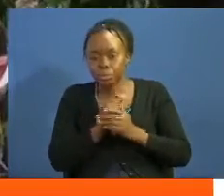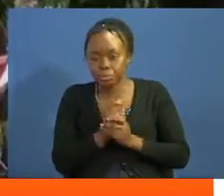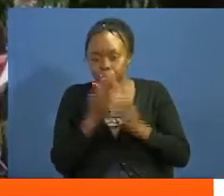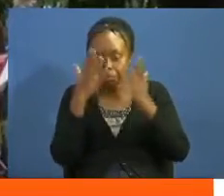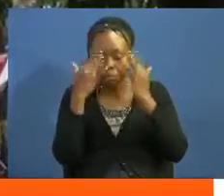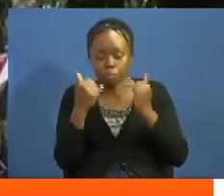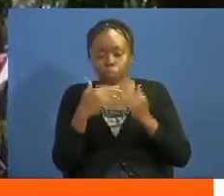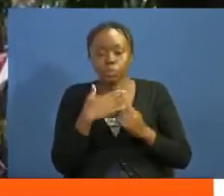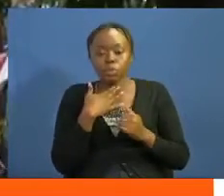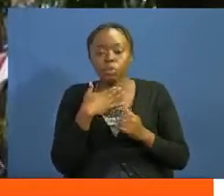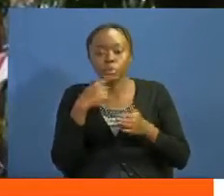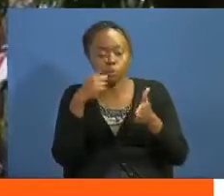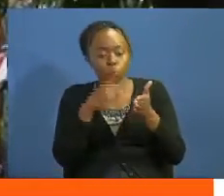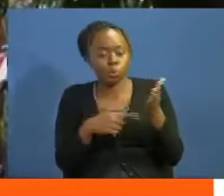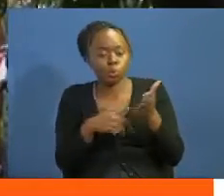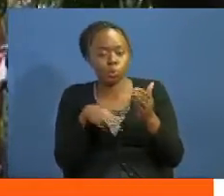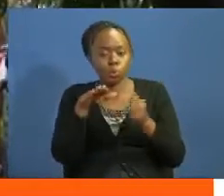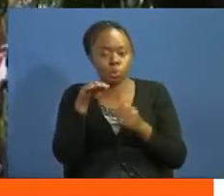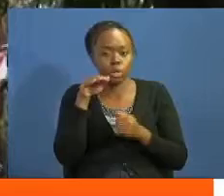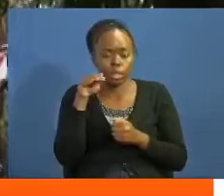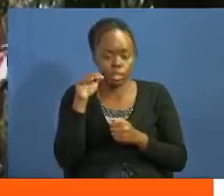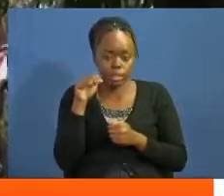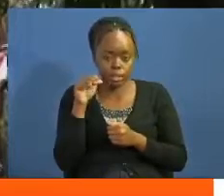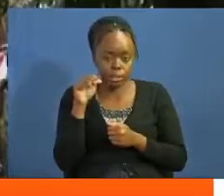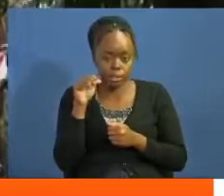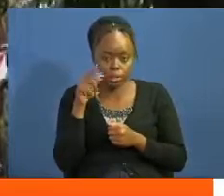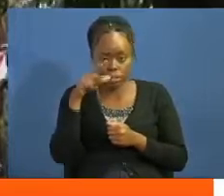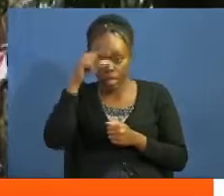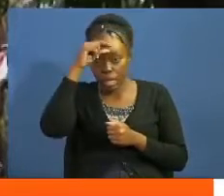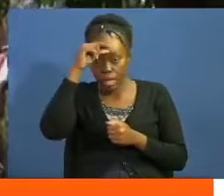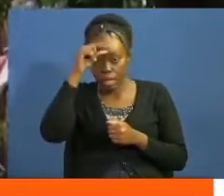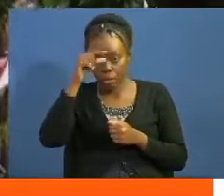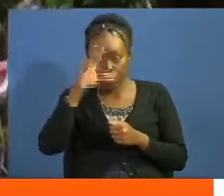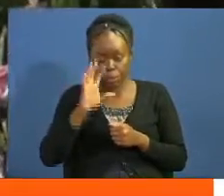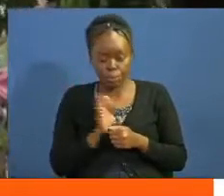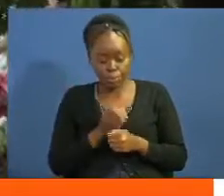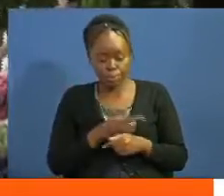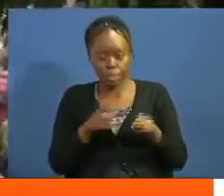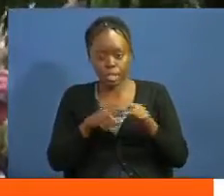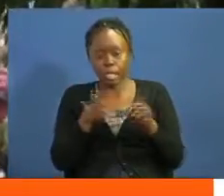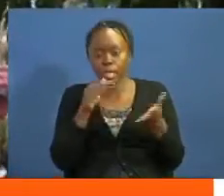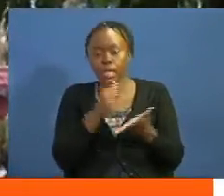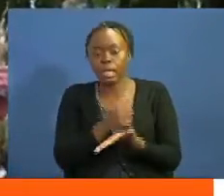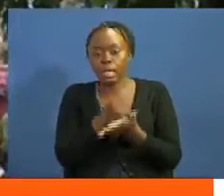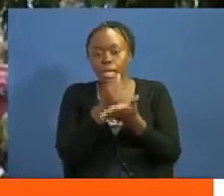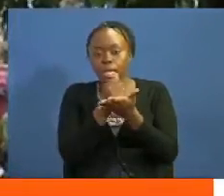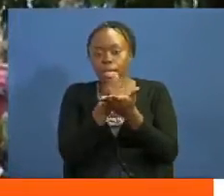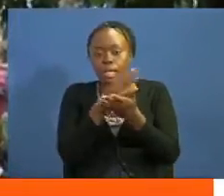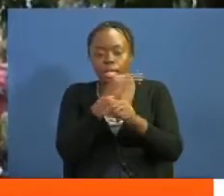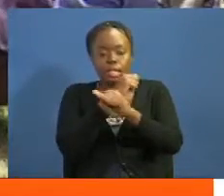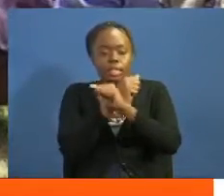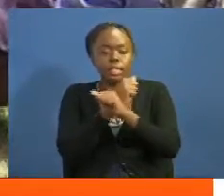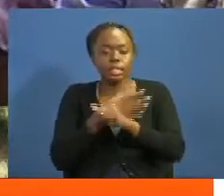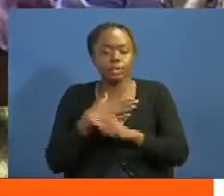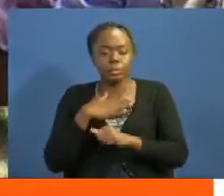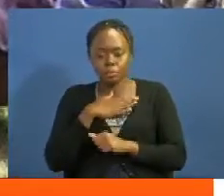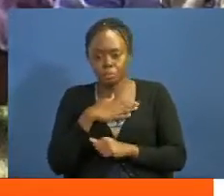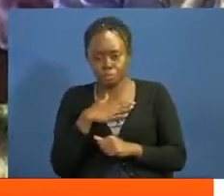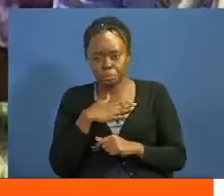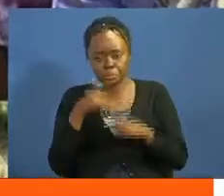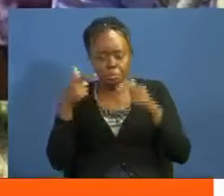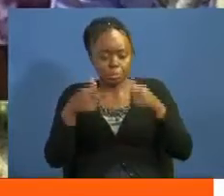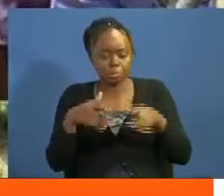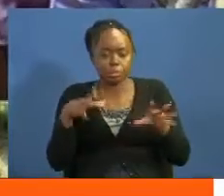kenye tunaomba serikali ya yetu iweze kutusaidia na security tafadhali. Visa